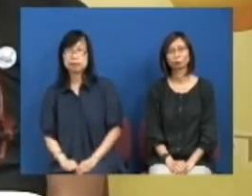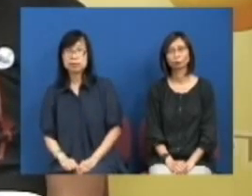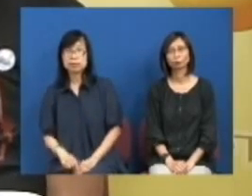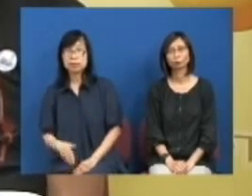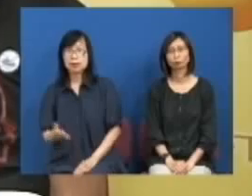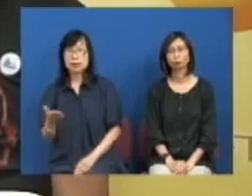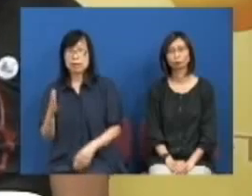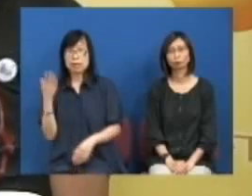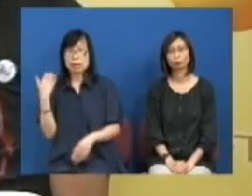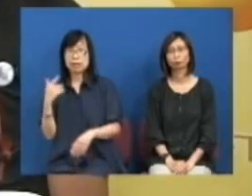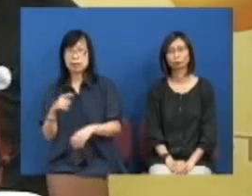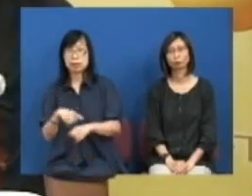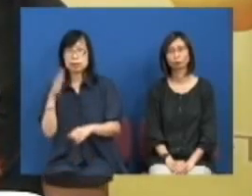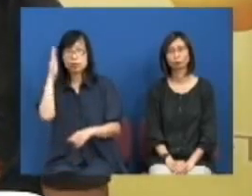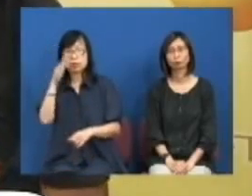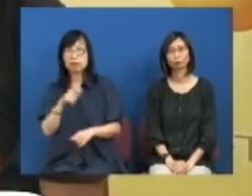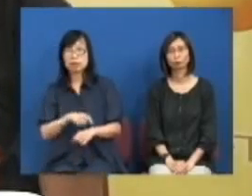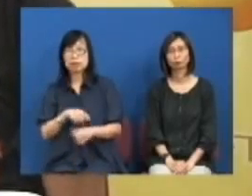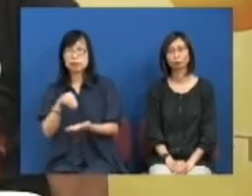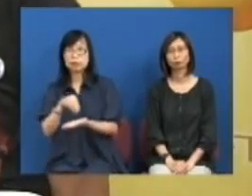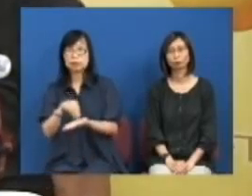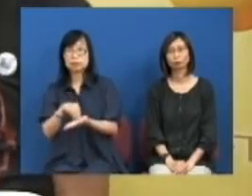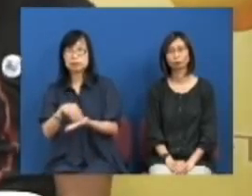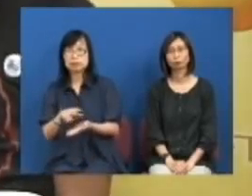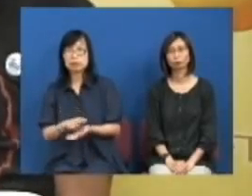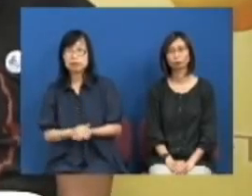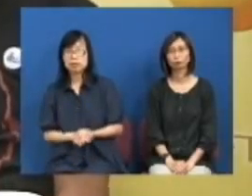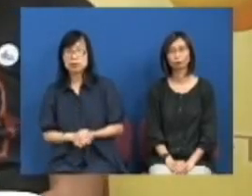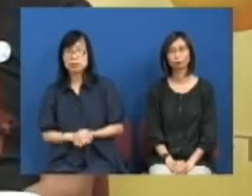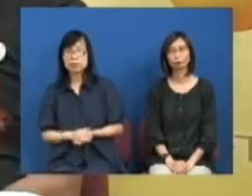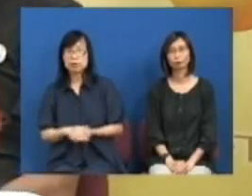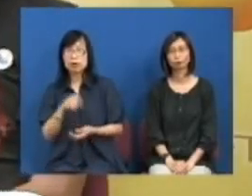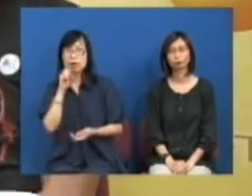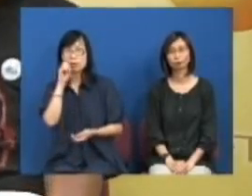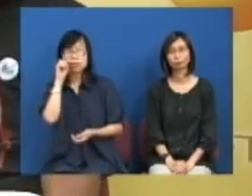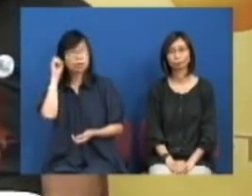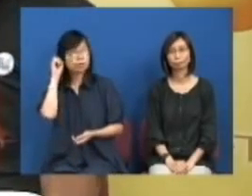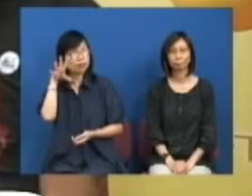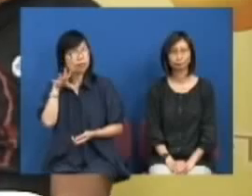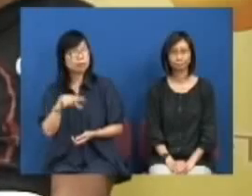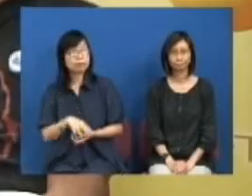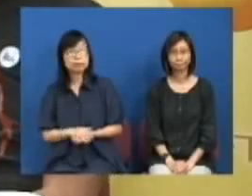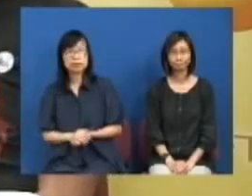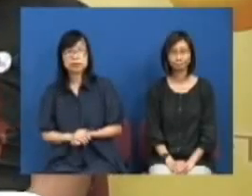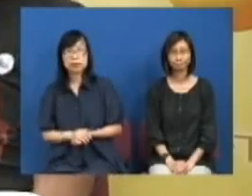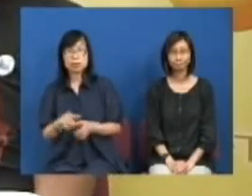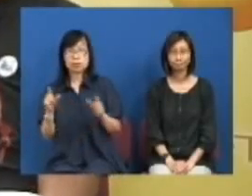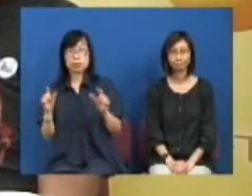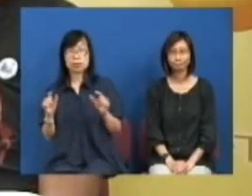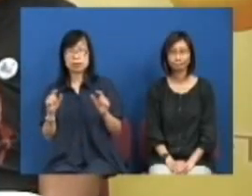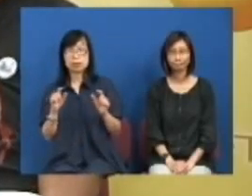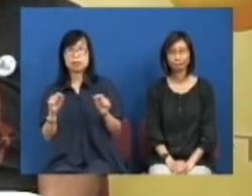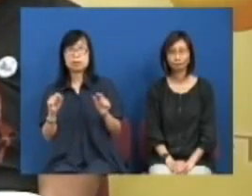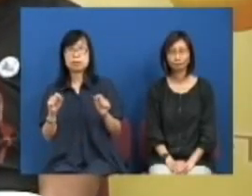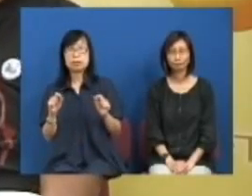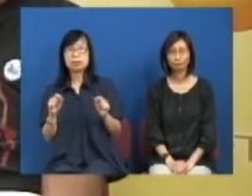嗰陣時即將未來將來嘅人去決定啦。即係因為呢、這個唔係我哋可以講。我想講嘅就係、是，除咗呢個意義之外咧，其實又